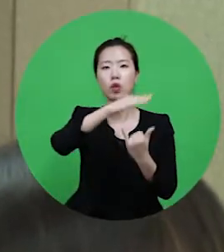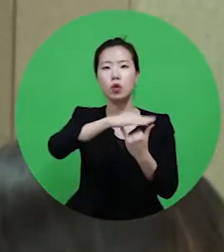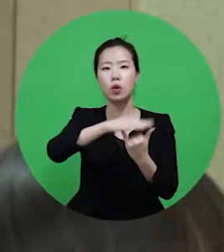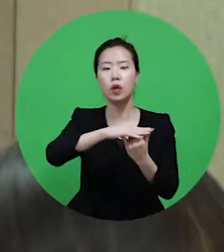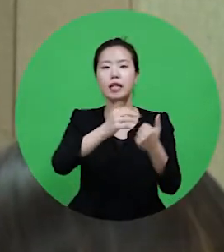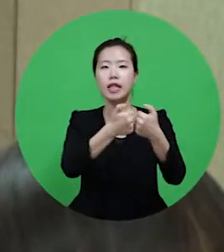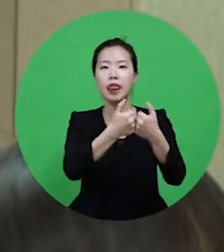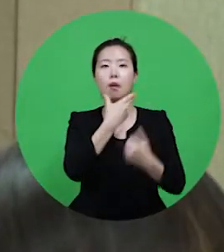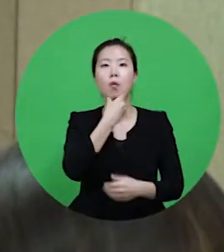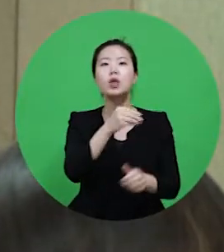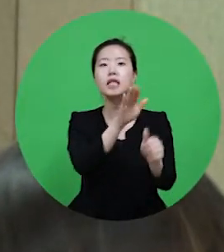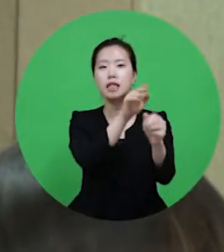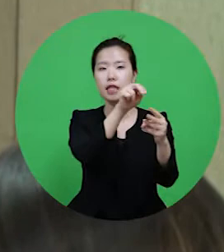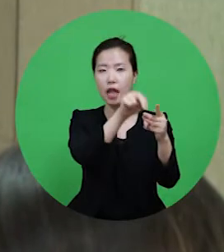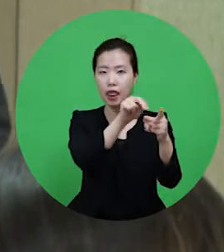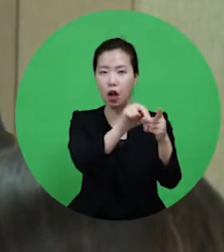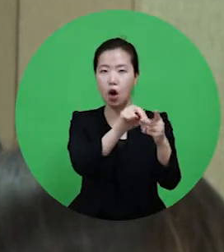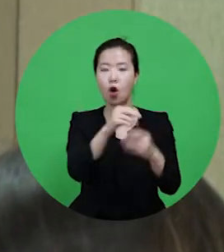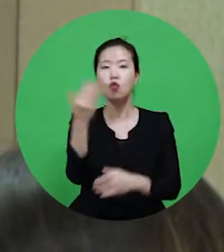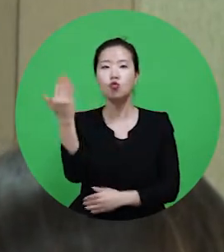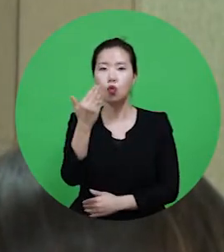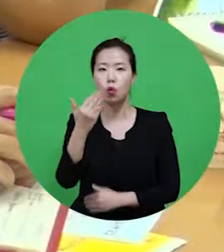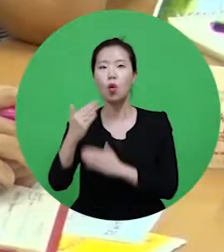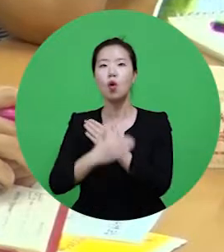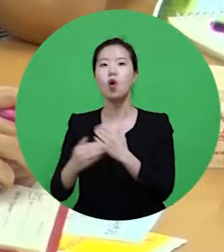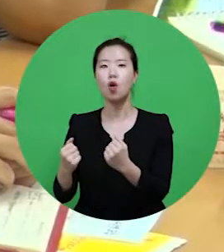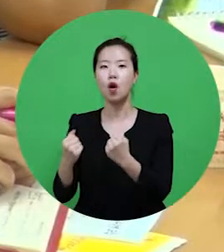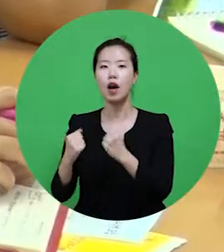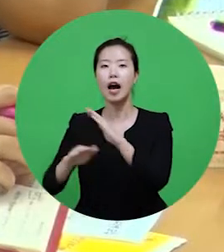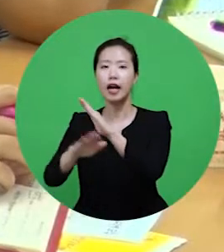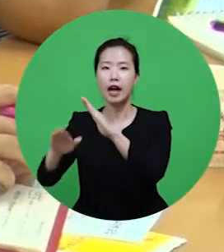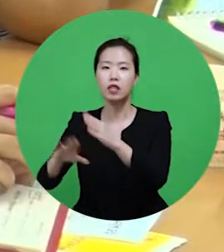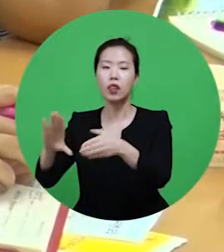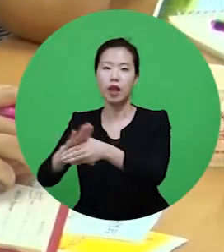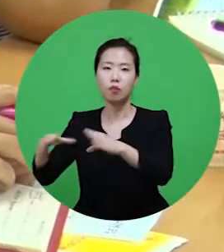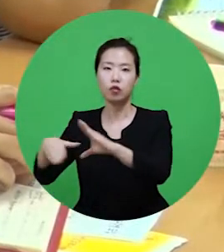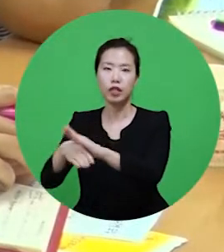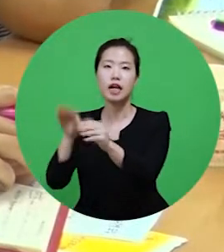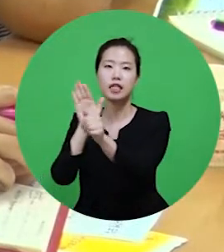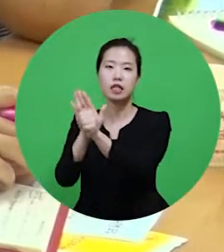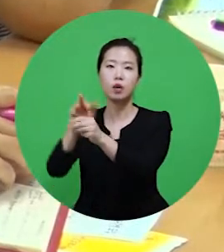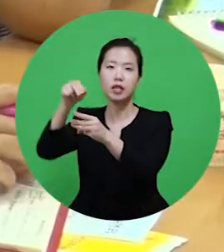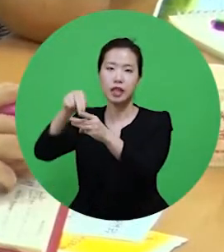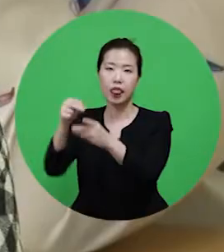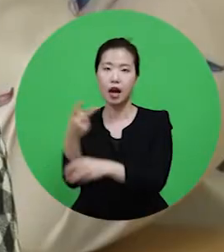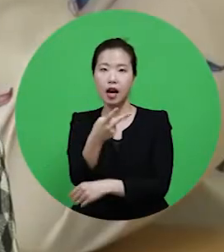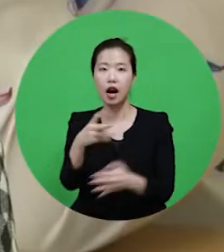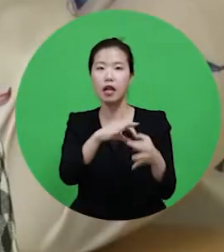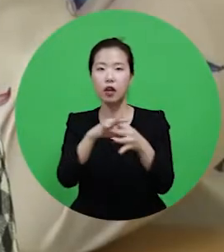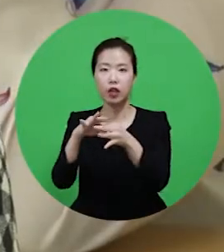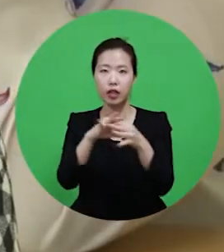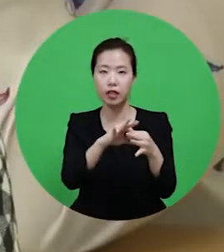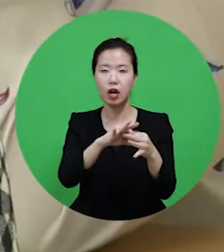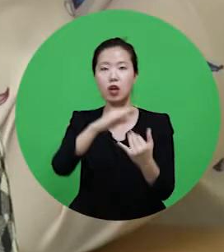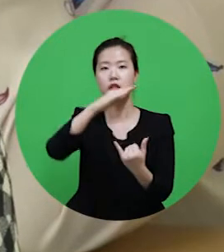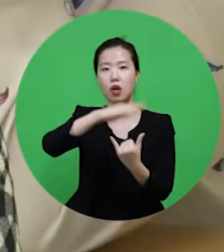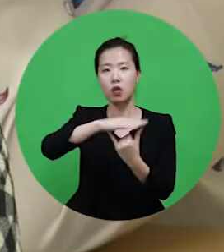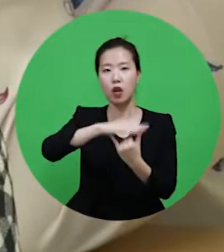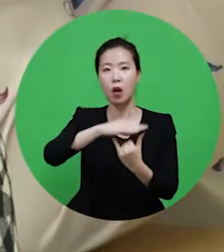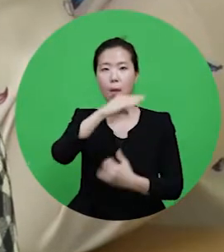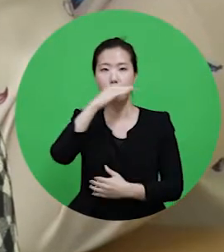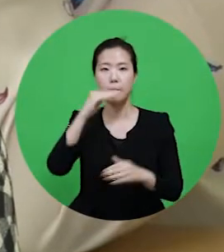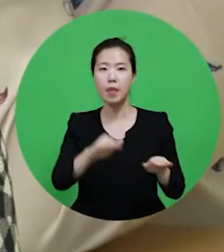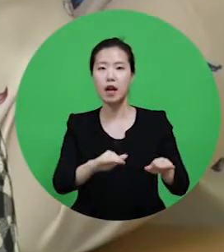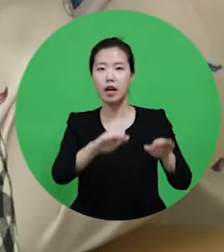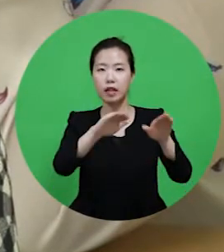구로구 청소년 상담 복지센터와 구로구 건강 가정 다문화 가족 지원 센터가 건강한